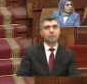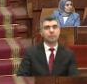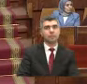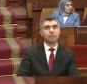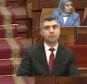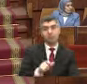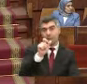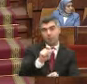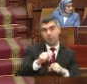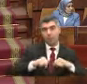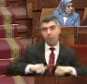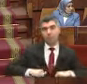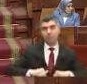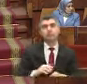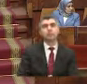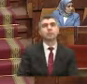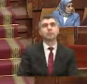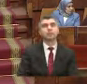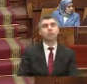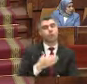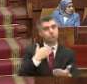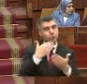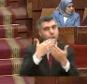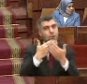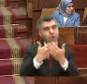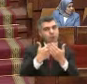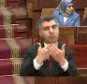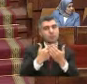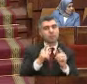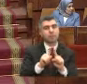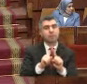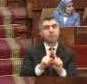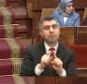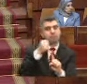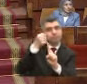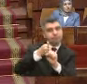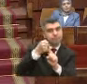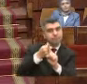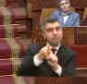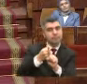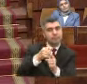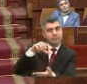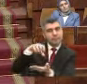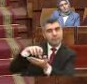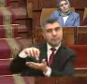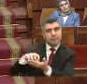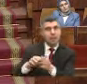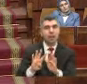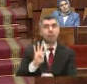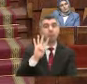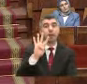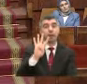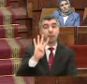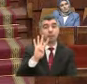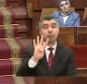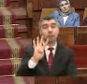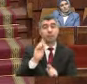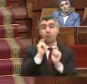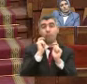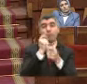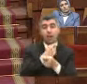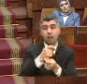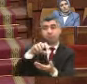سيد وزير المحترم، تنشكركم على المجهودات اللي درتوا في الجهة الشرقية بإحداث 4 النواه جامعية، ولكن